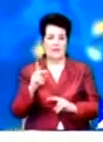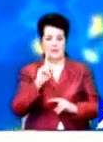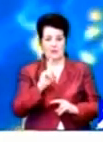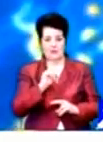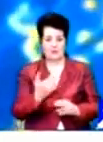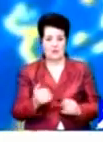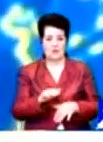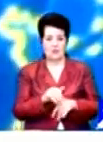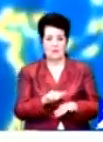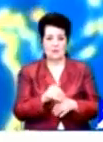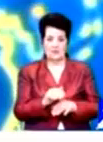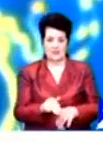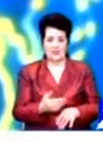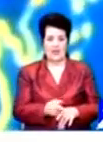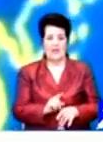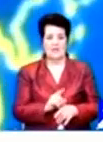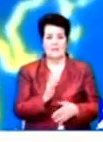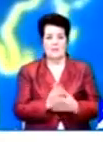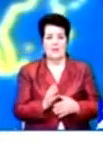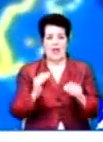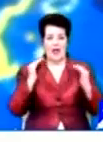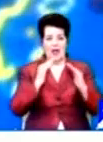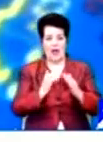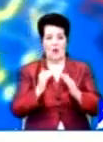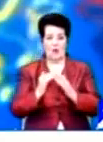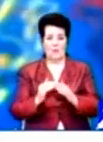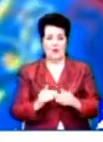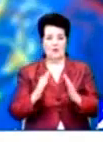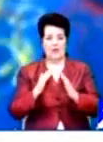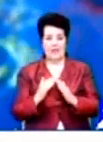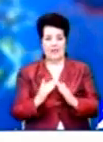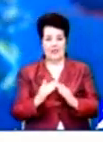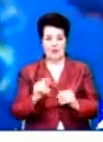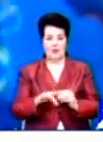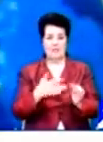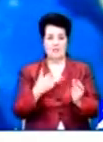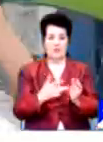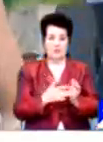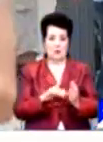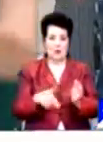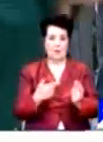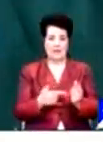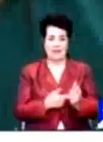premieră demonstrații de free running pe acoperișurile clădirilor din centrul capitalei României.